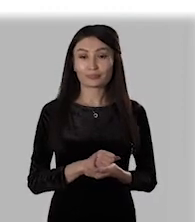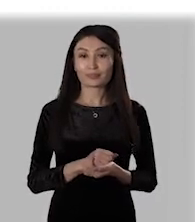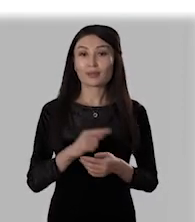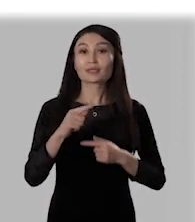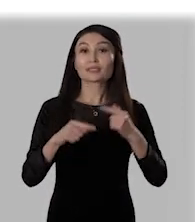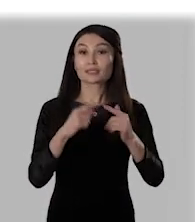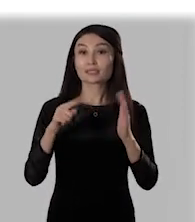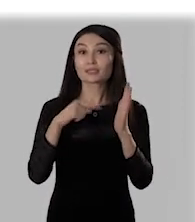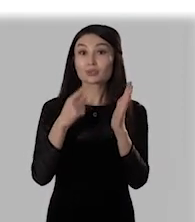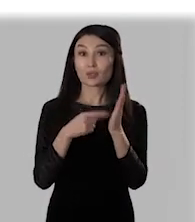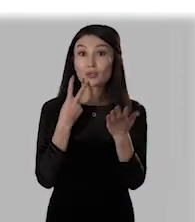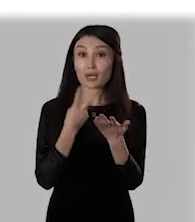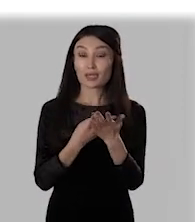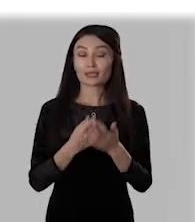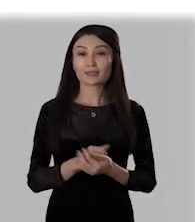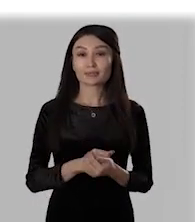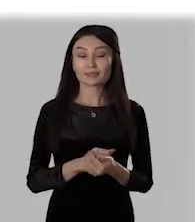Кийинки суроону карагыла.